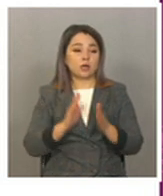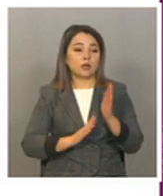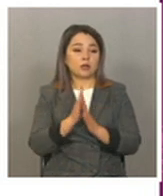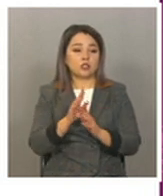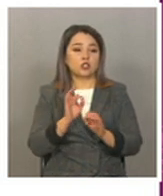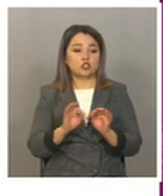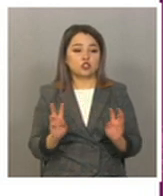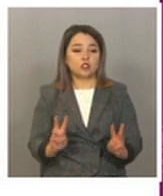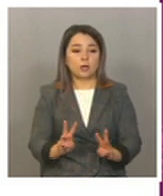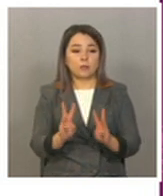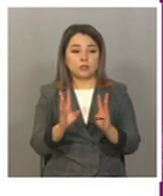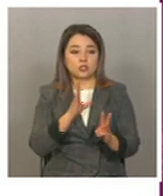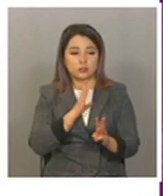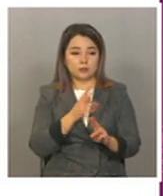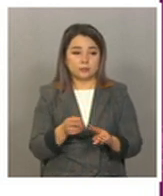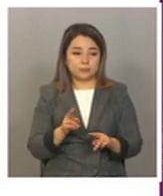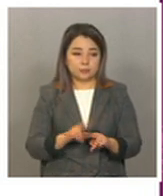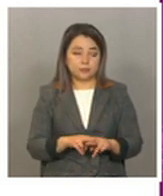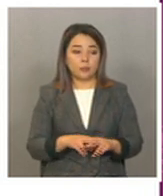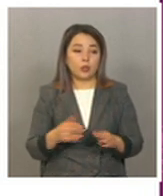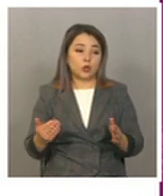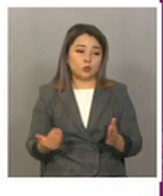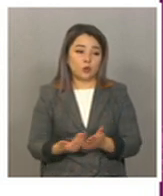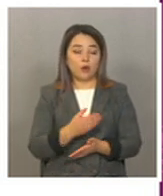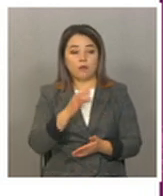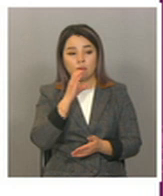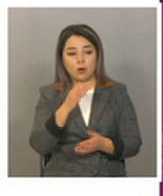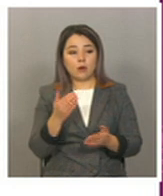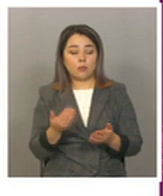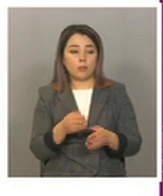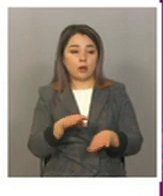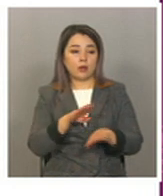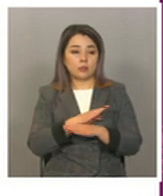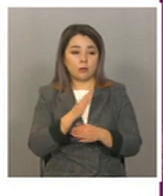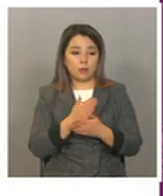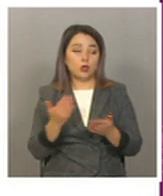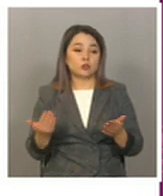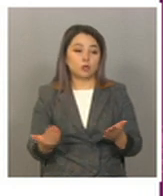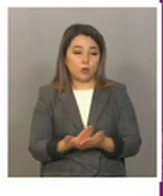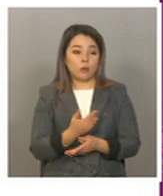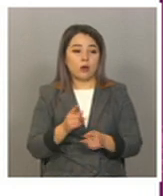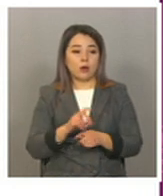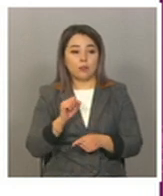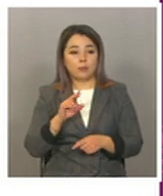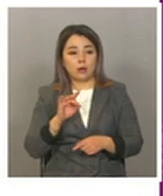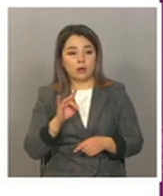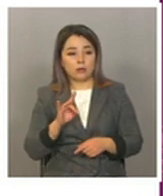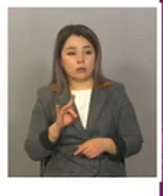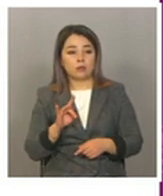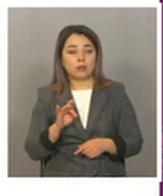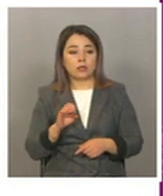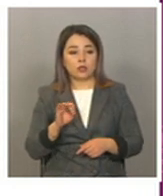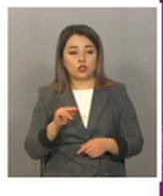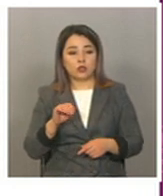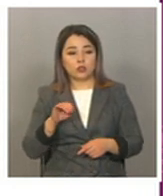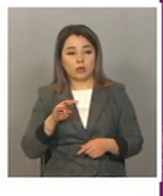подожгли. Снова волчата погибли, и снова Акбаре и Ташчайнару